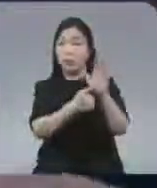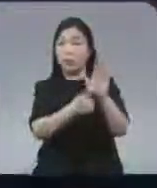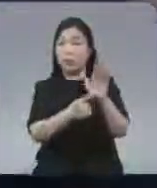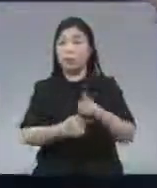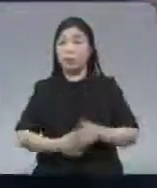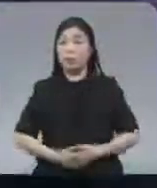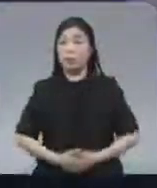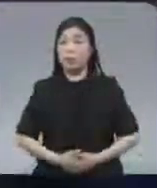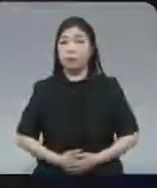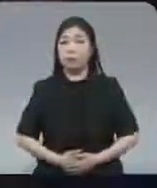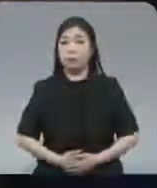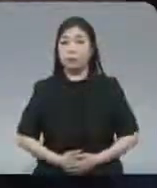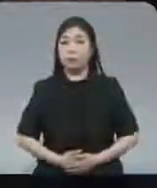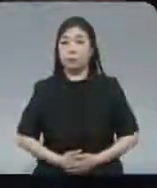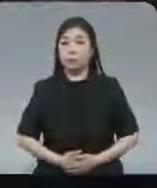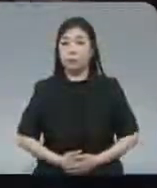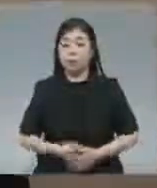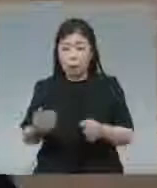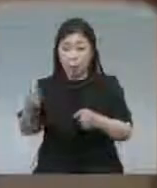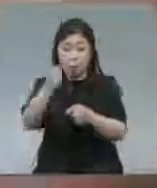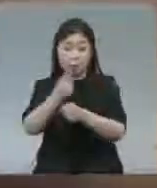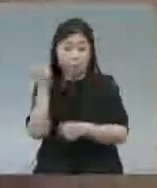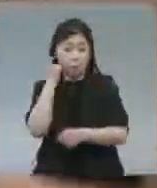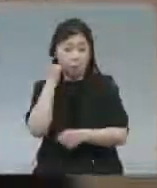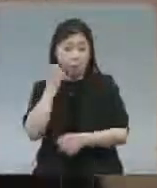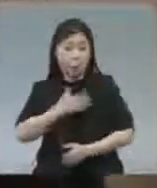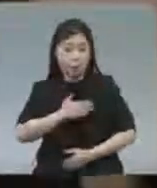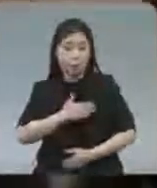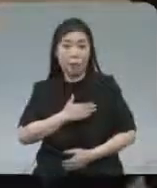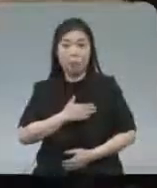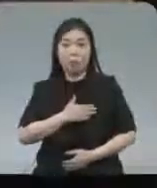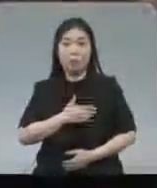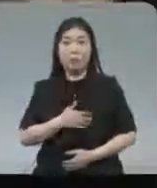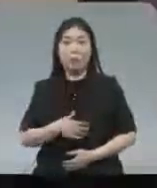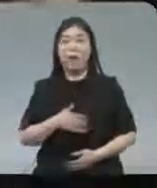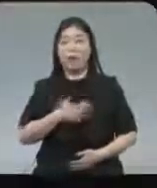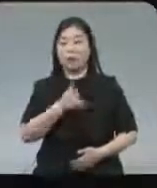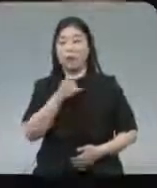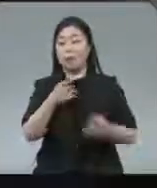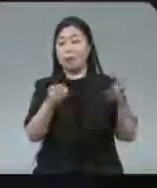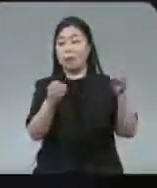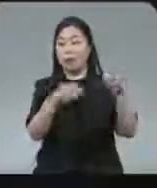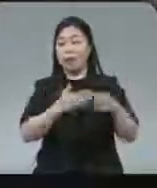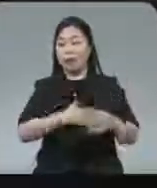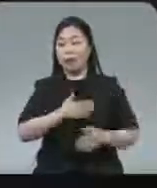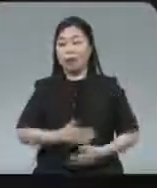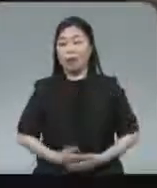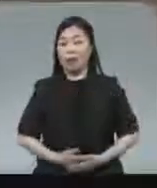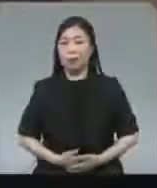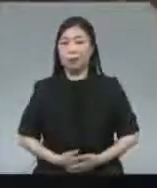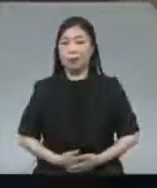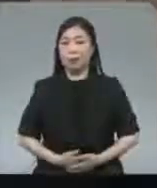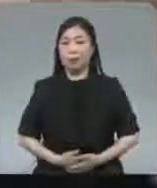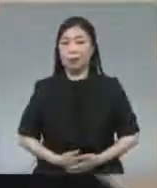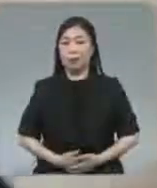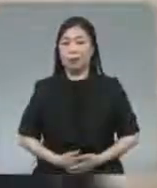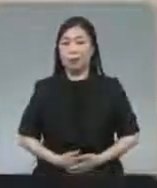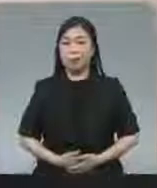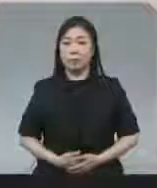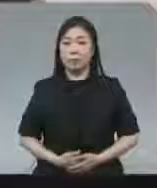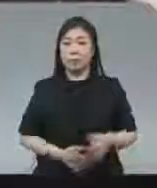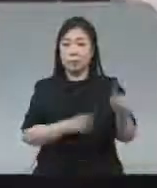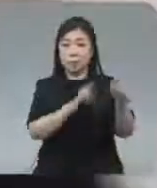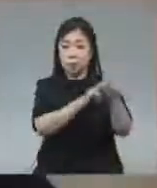luar negeri bahwa Korea Selatan dan Korea Utara kini tengah melakukan pembicaraan tentang penggelaran pertemuan Puncak bilateral